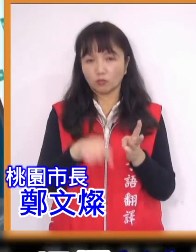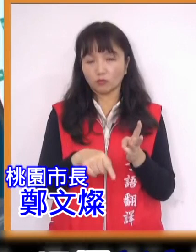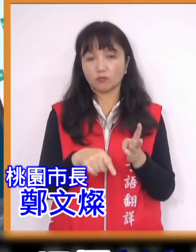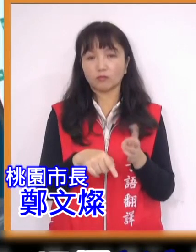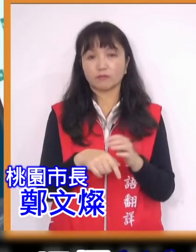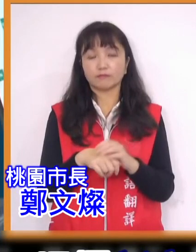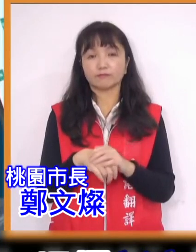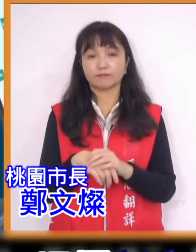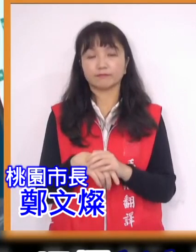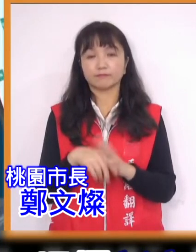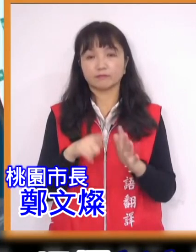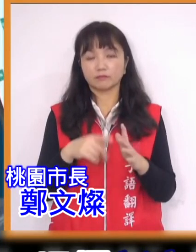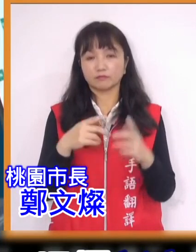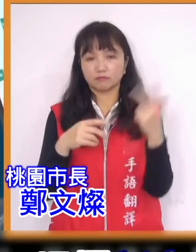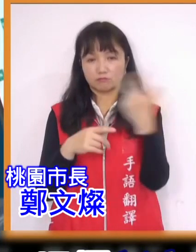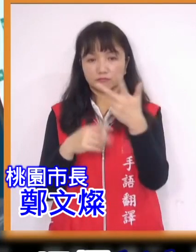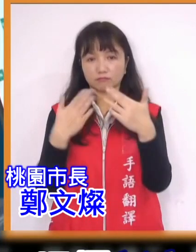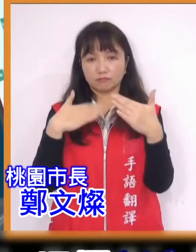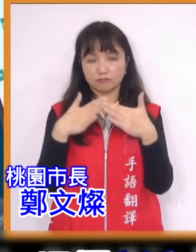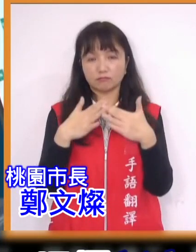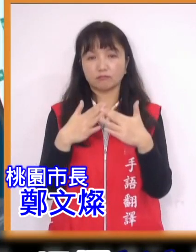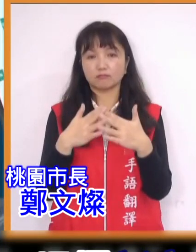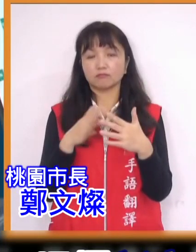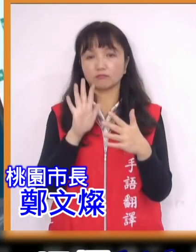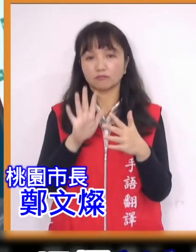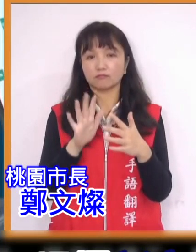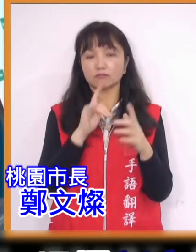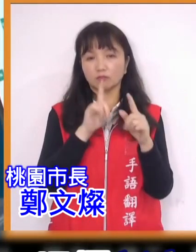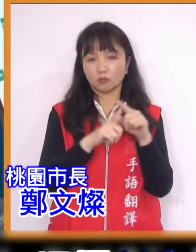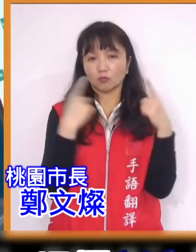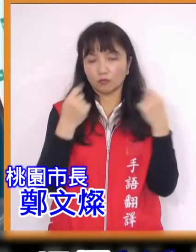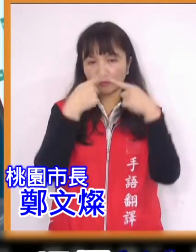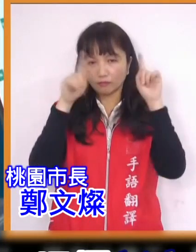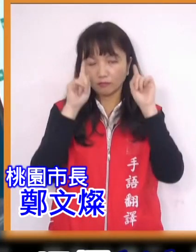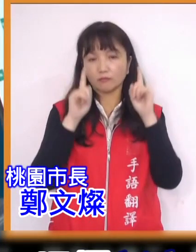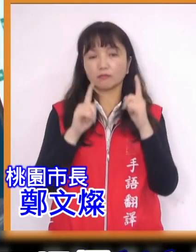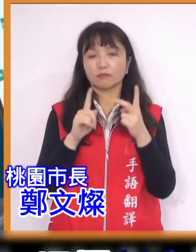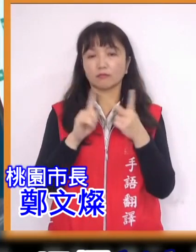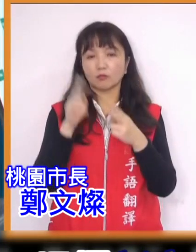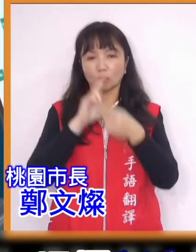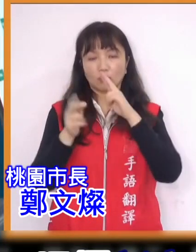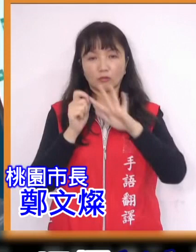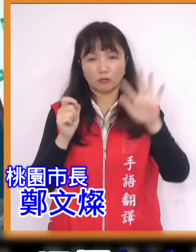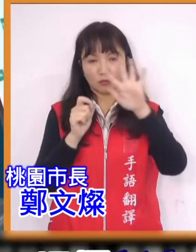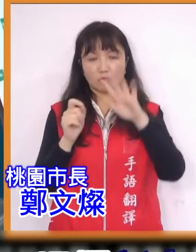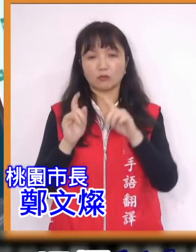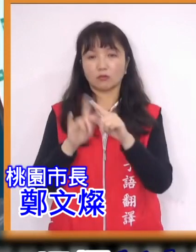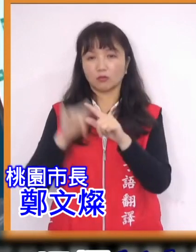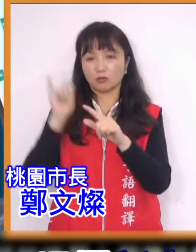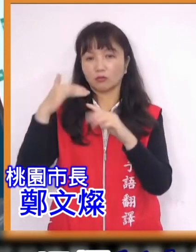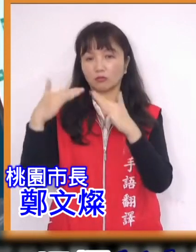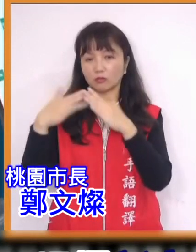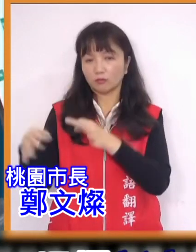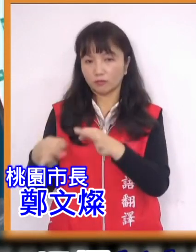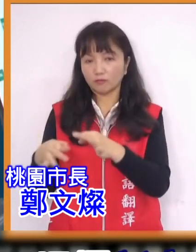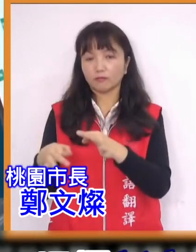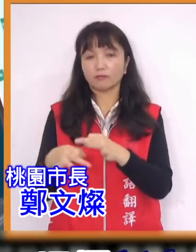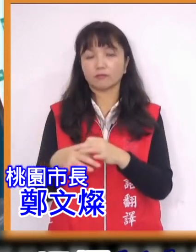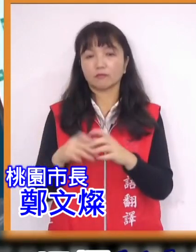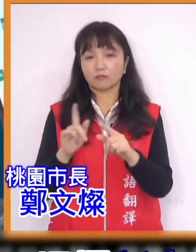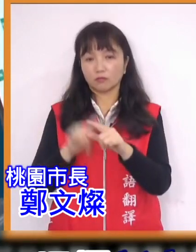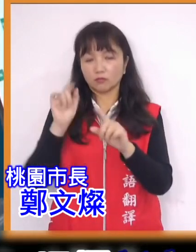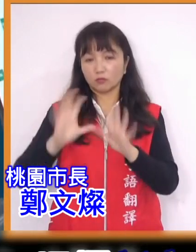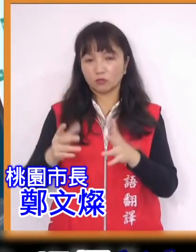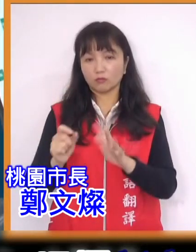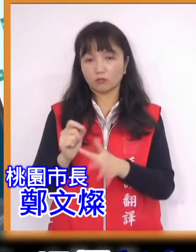停班的这个7个学校哈，包括中原大学、武林高中、中立家商、中立